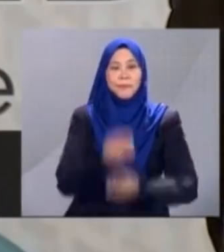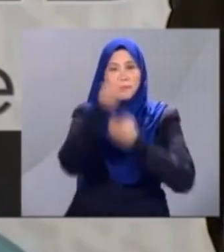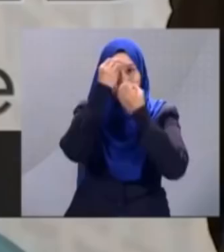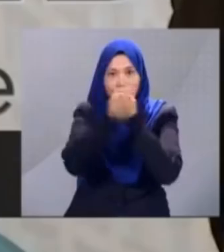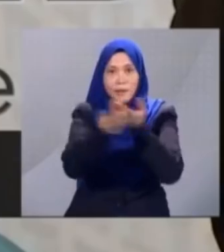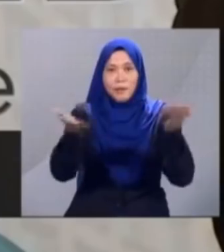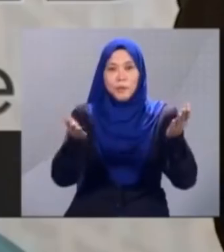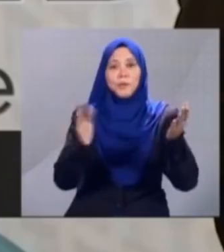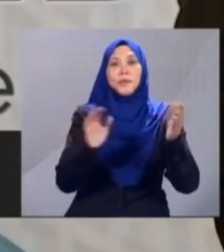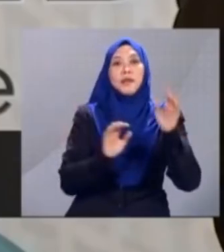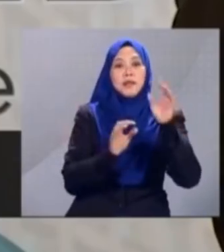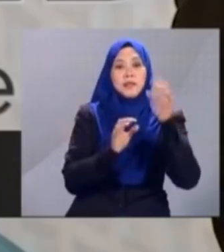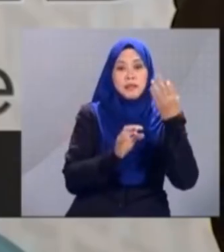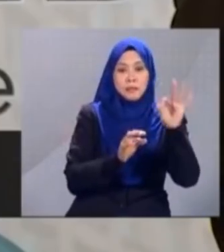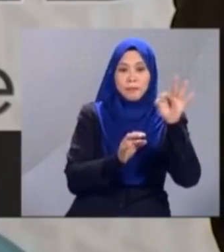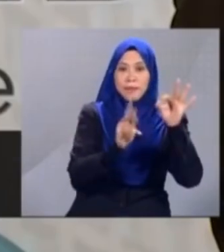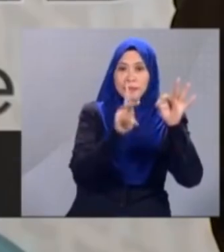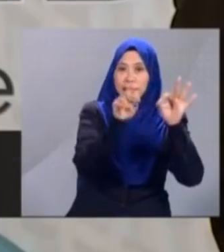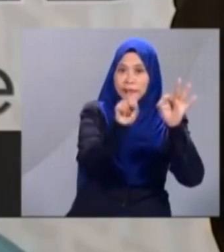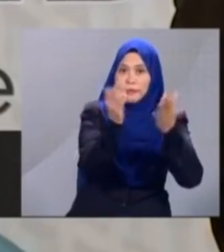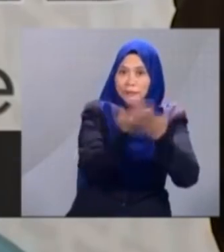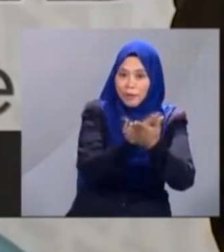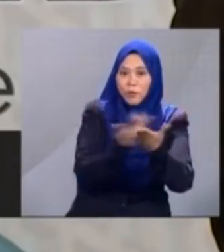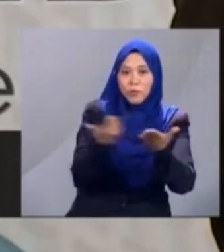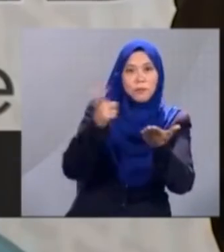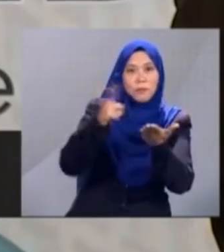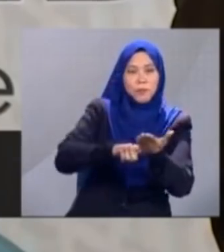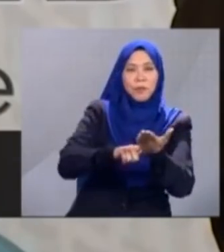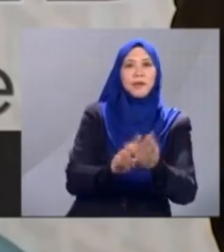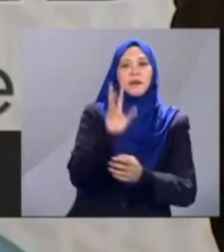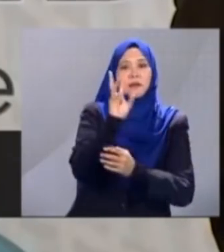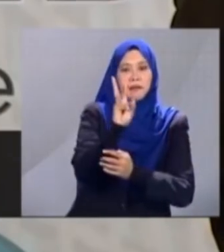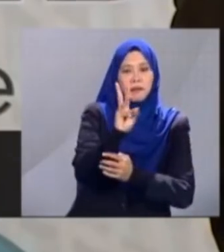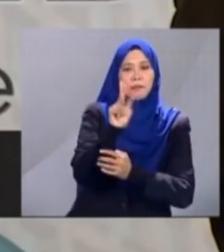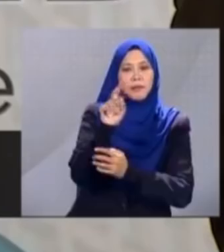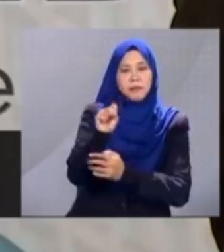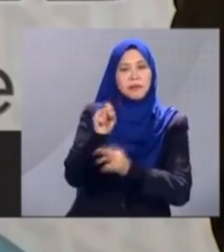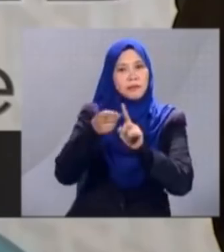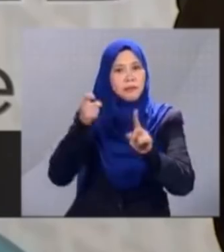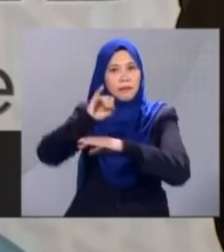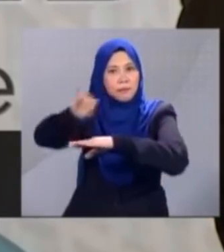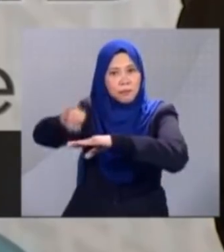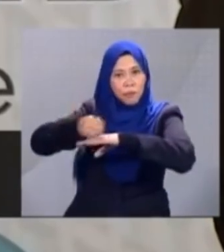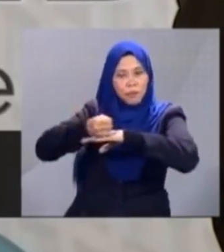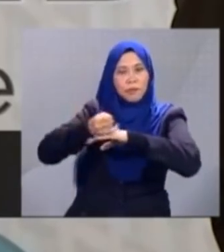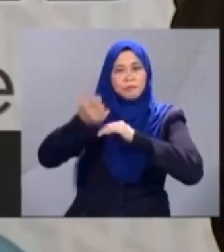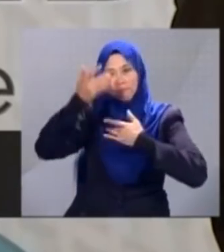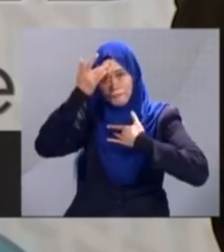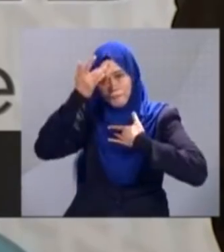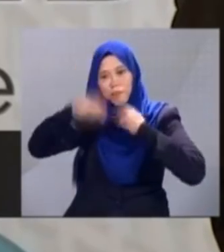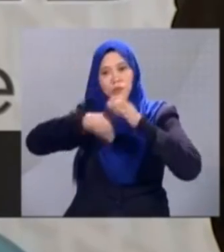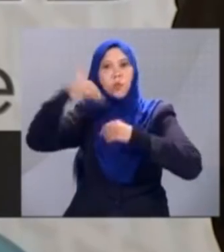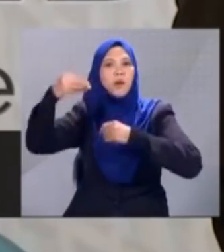daripada 19 kes baru yang dilaporkan, 6 kes adalah kes import yang mendapat jangkitan di luar